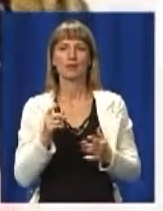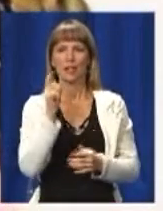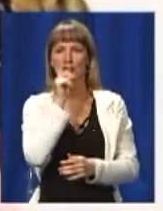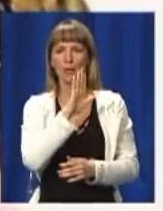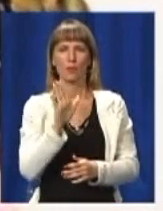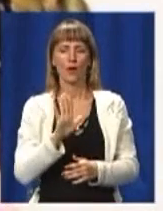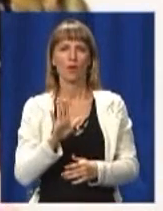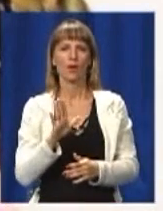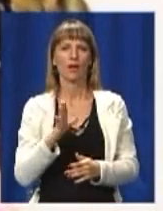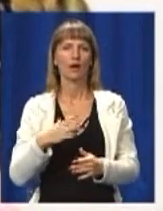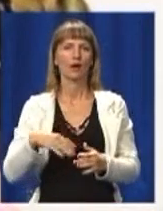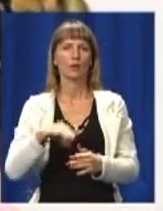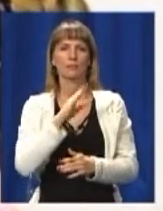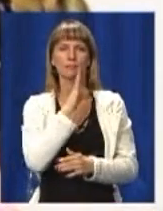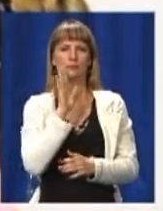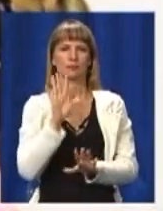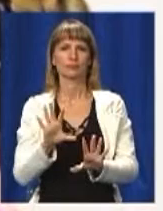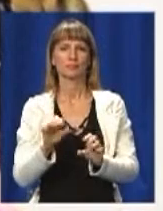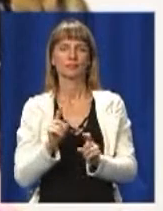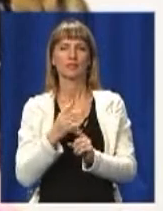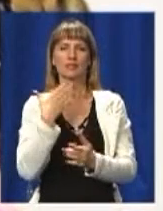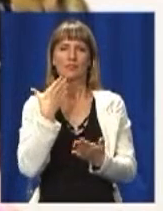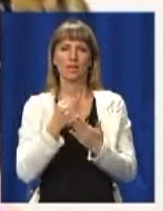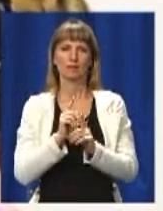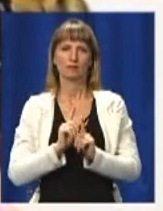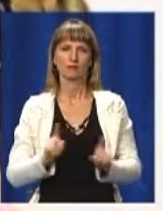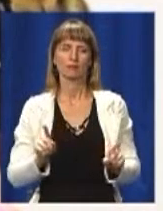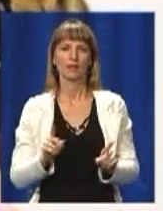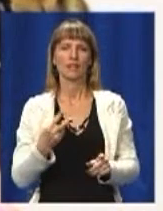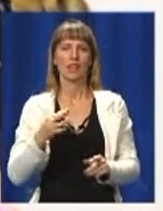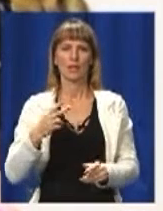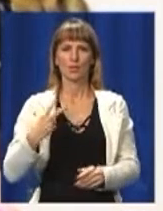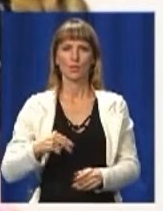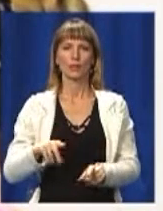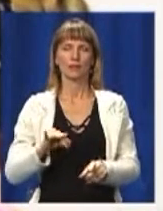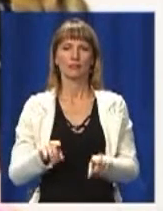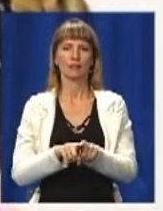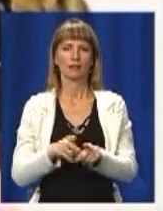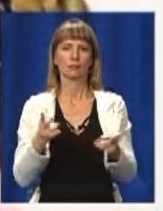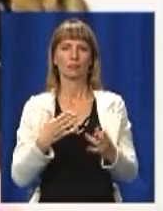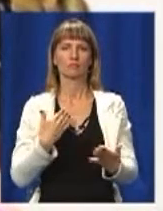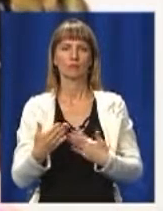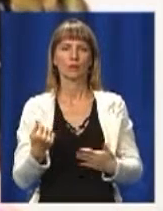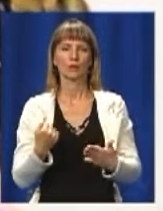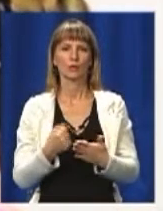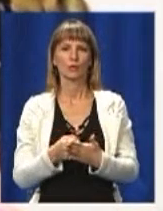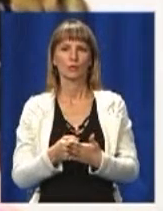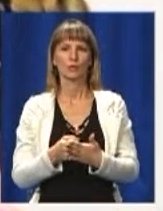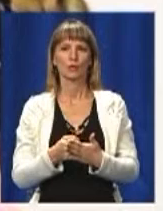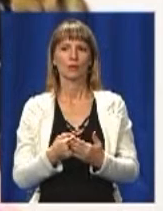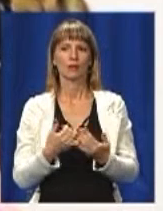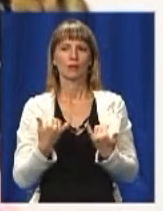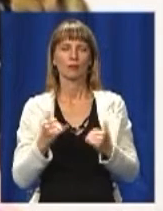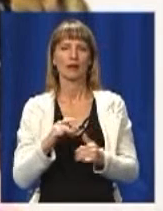погано. Усі ми маємо приймати власні особливості й недоліки. І так само терпимо ставитися до дивних і незвичних